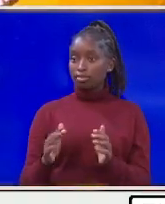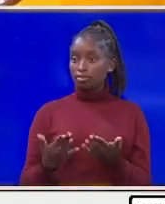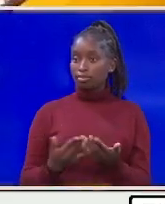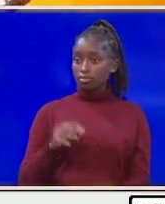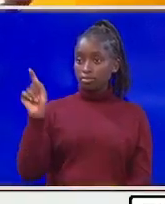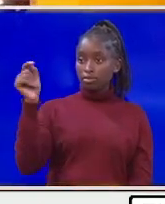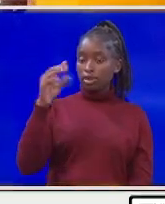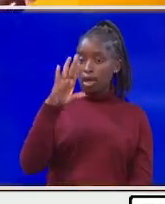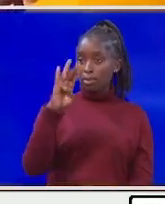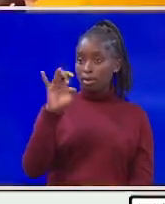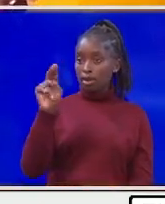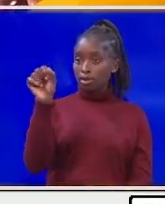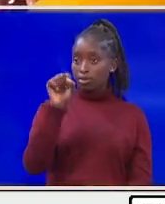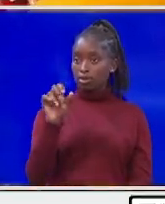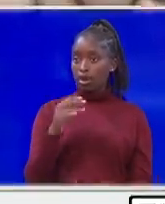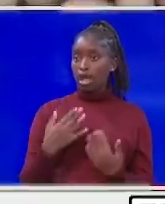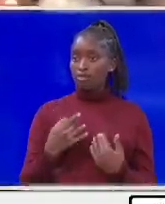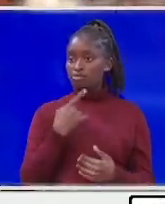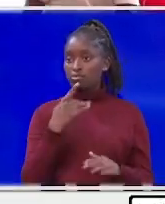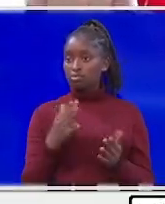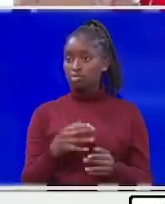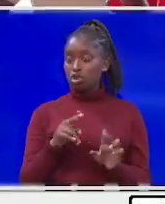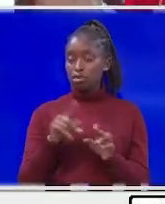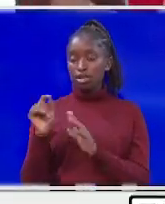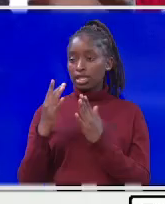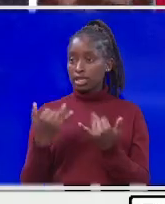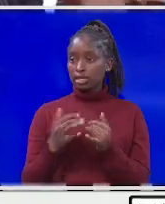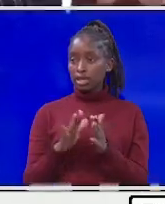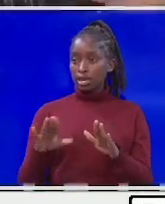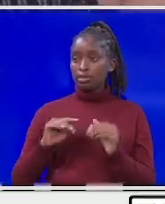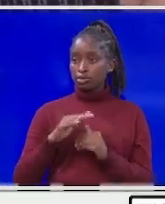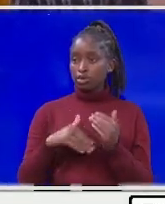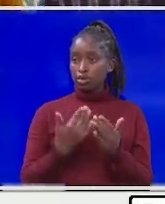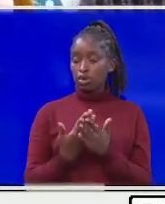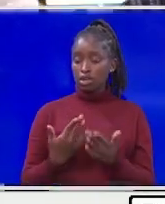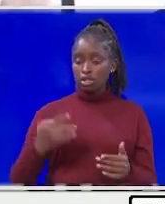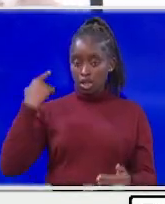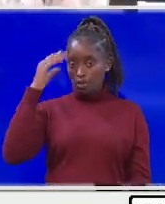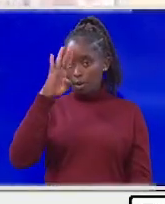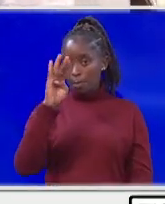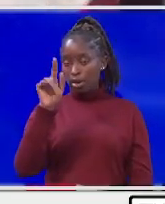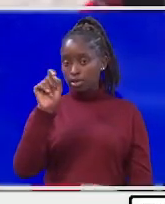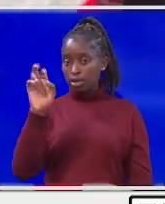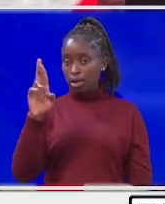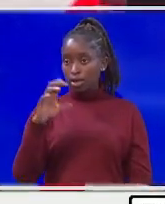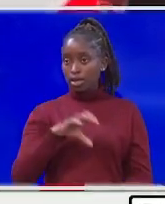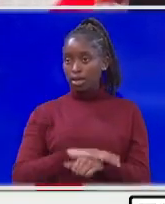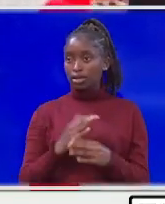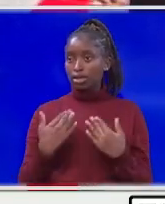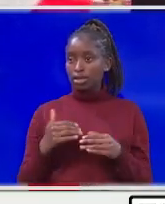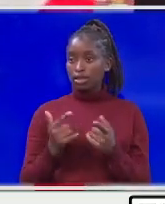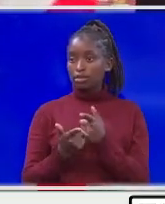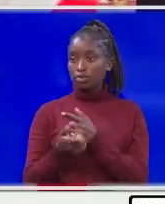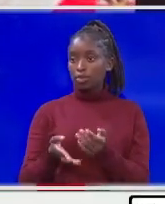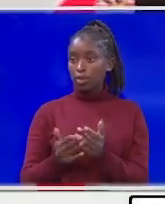Benson Okumu wamehamasisha wananchi wa kawaida kukumbatia bidhaa za Bata, kwani zinapatikana kwa aina mbalimbali